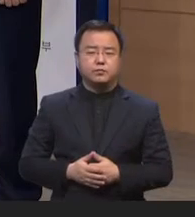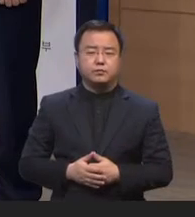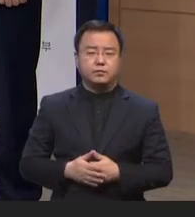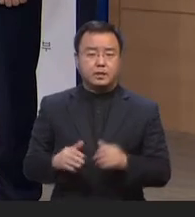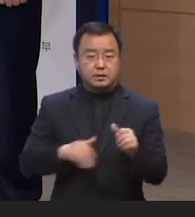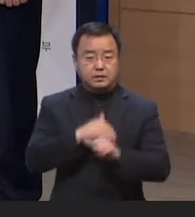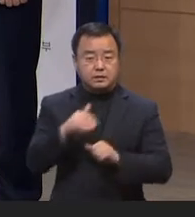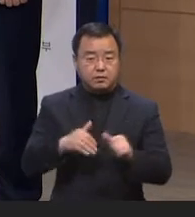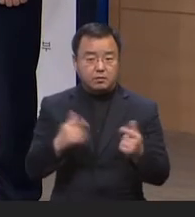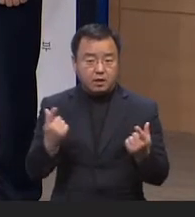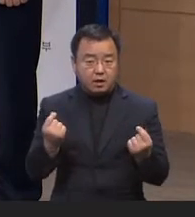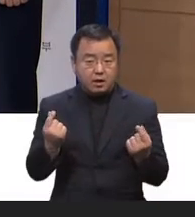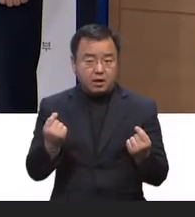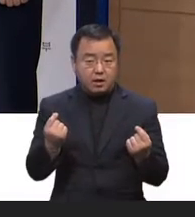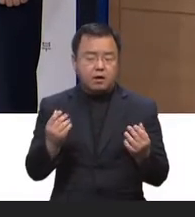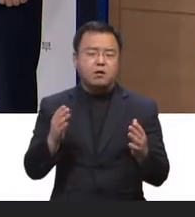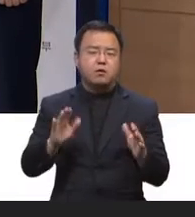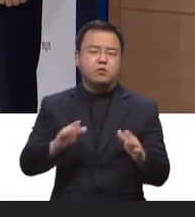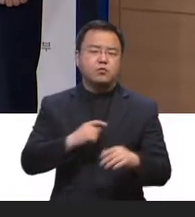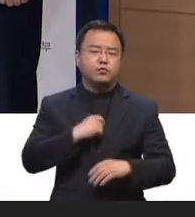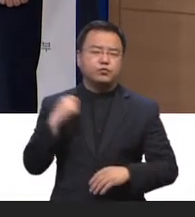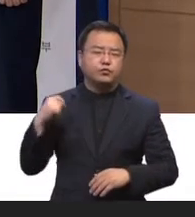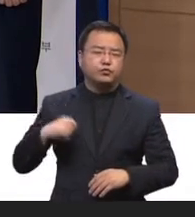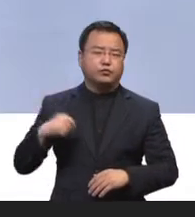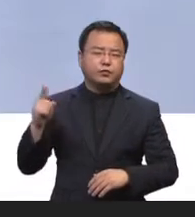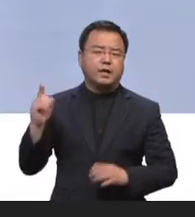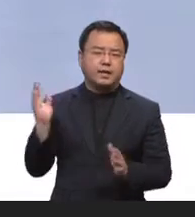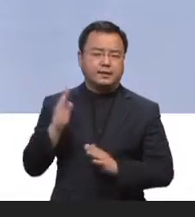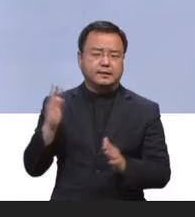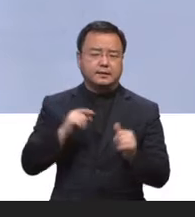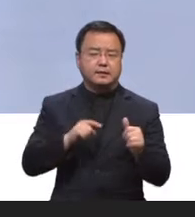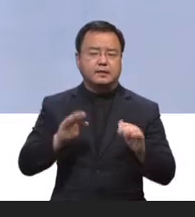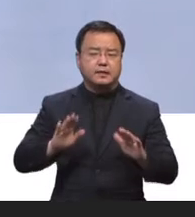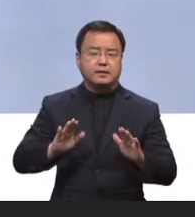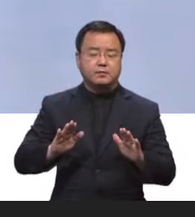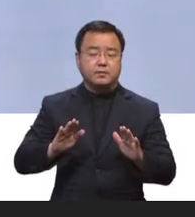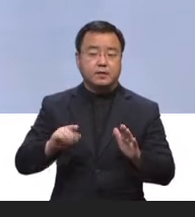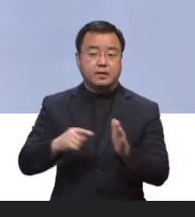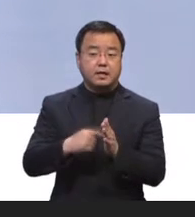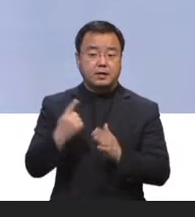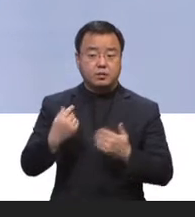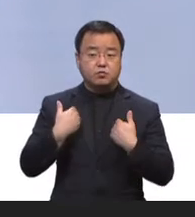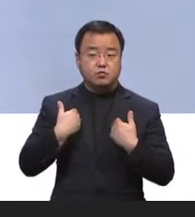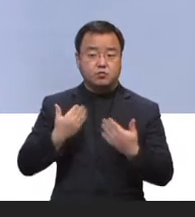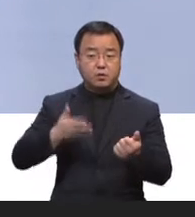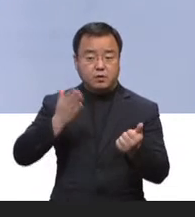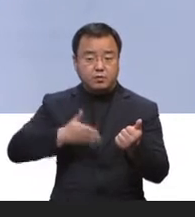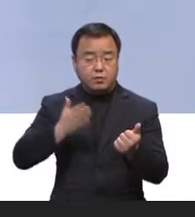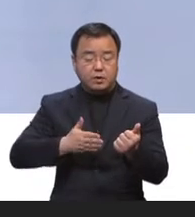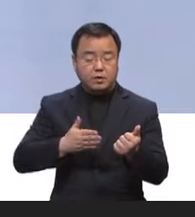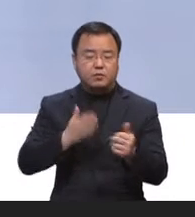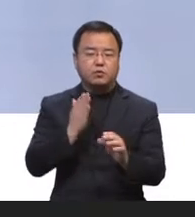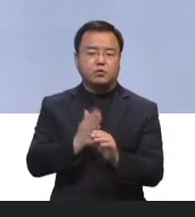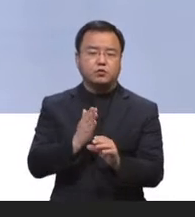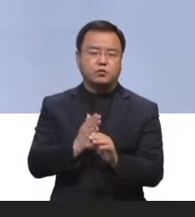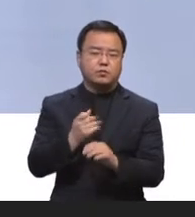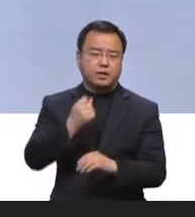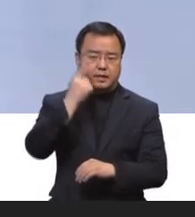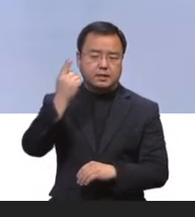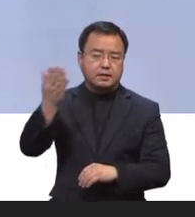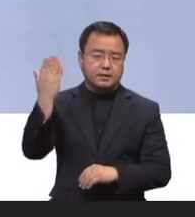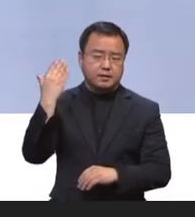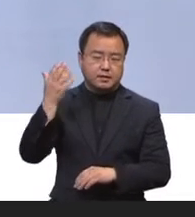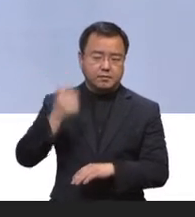상황이 이렇자 정부가 중국에 있는 유학생들에게 이번 학기 휴학 을 권고 하기로 있습니다 지난달 말 졸업식에